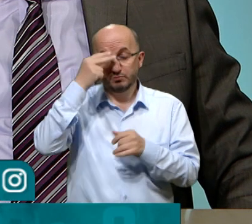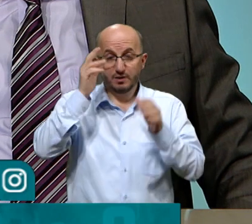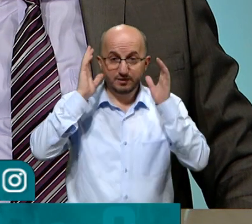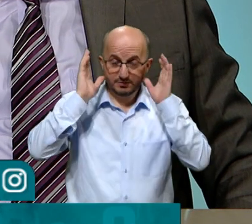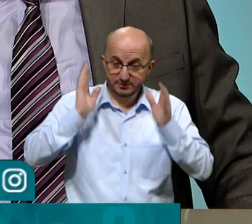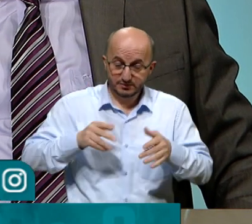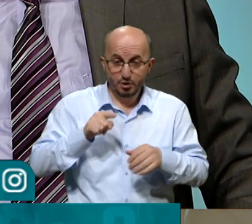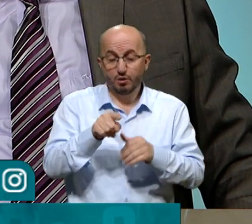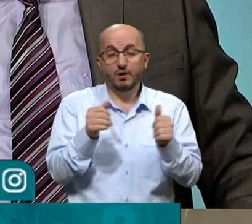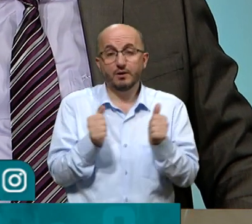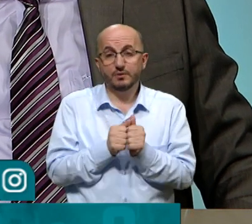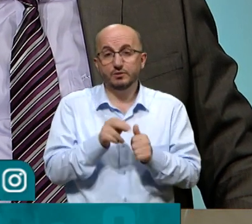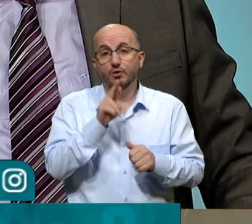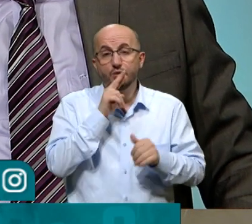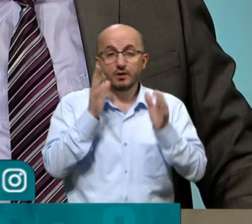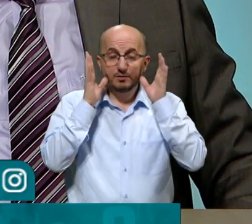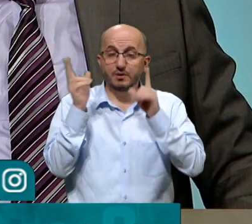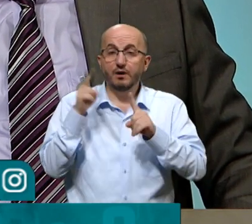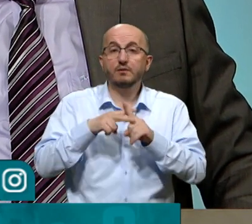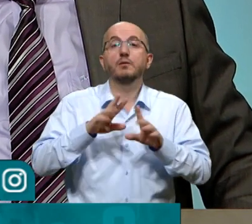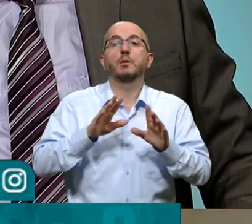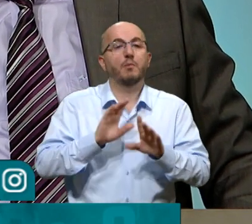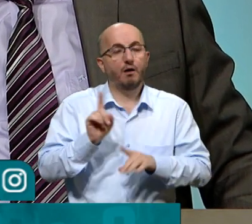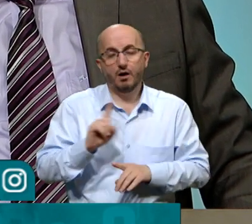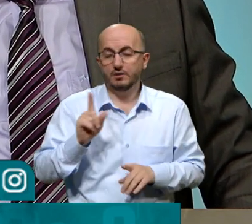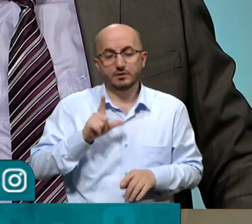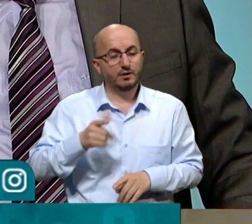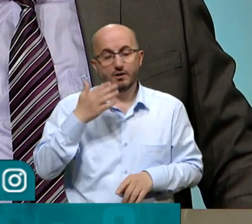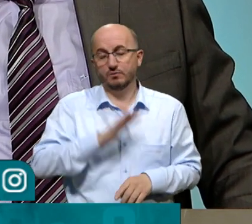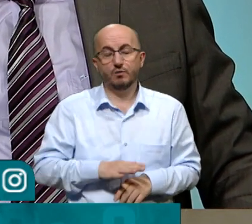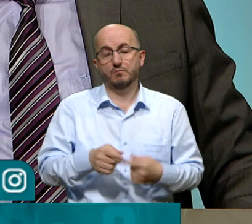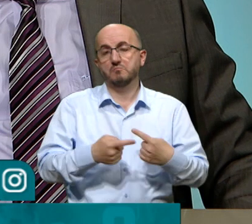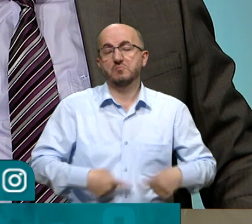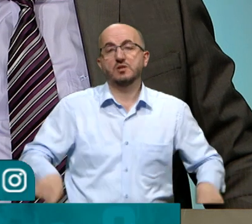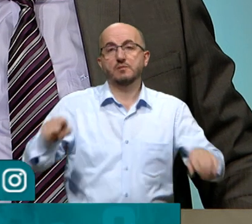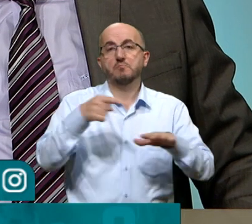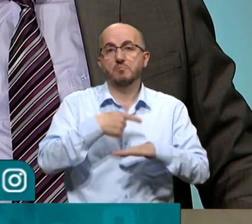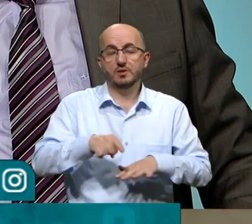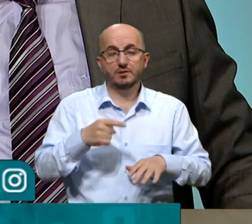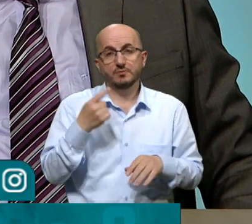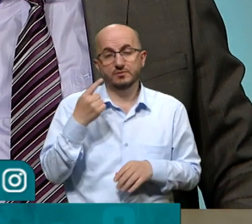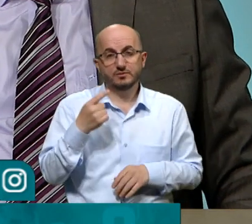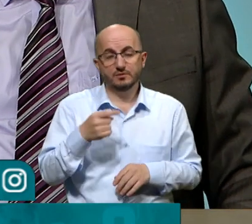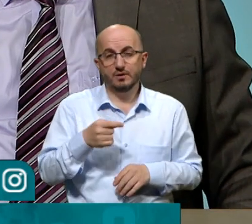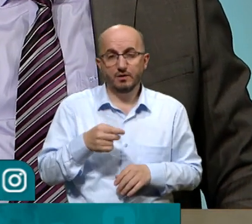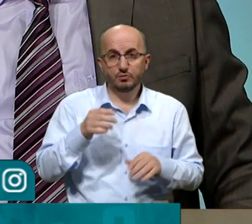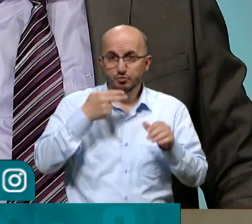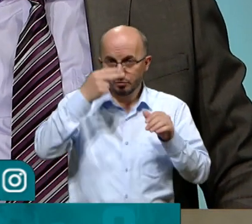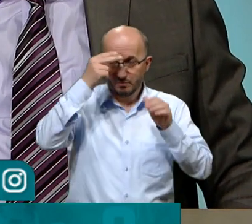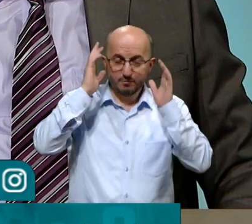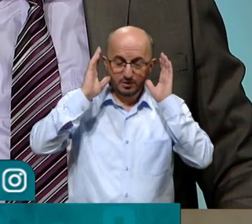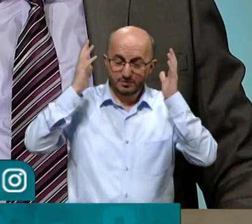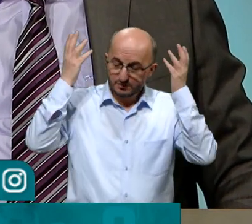onlarla birlikte Öğle namazına katılmalımı Hayır gerek yok çünkü bizim mezhebimizde birden fazla yerde Cuma nedir sahiptir